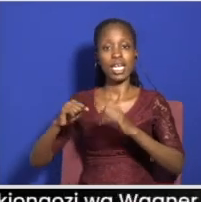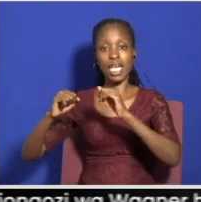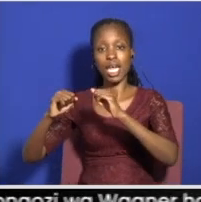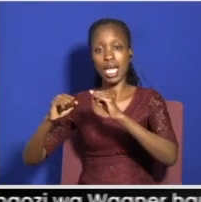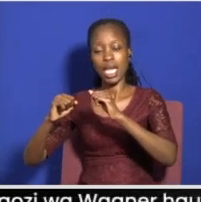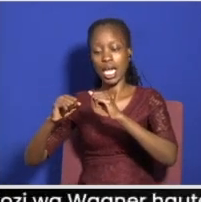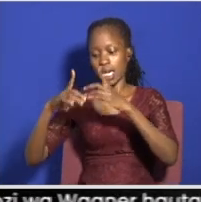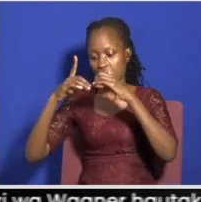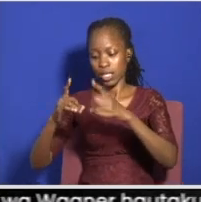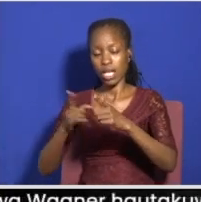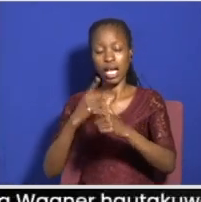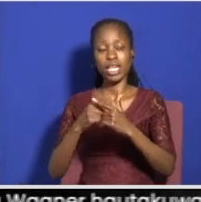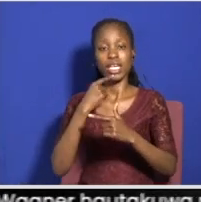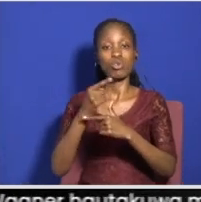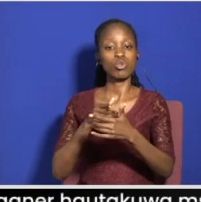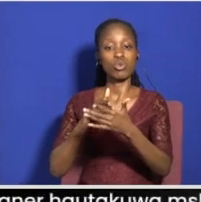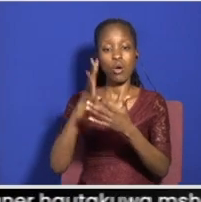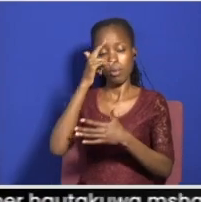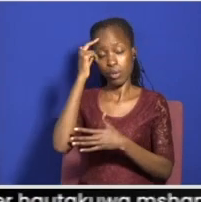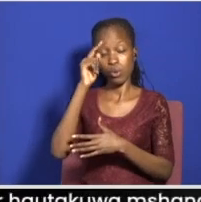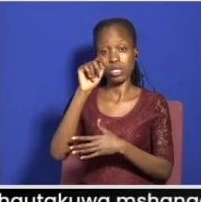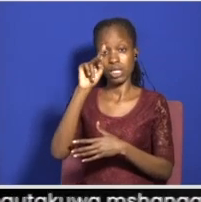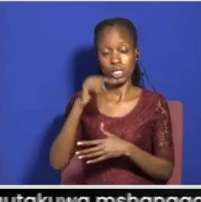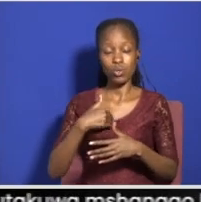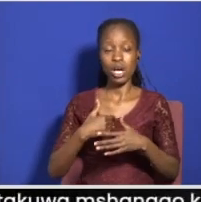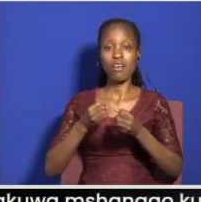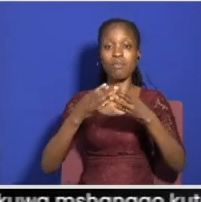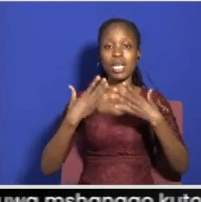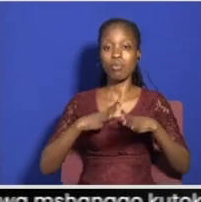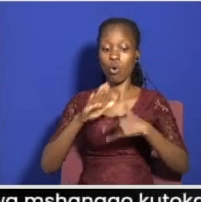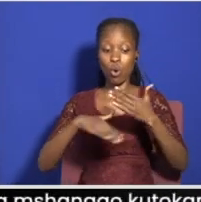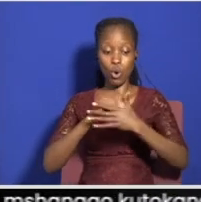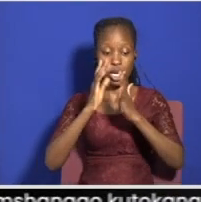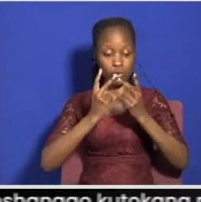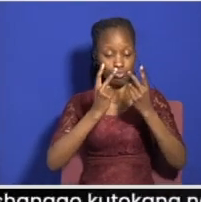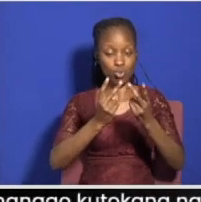ama waambiwe haifai, kwa sababu hii TikTok ni ya watu wengi, jamii yote ya Kenya inaangalia,